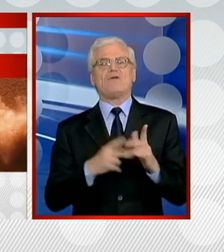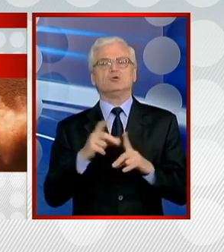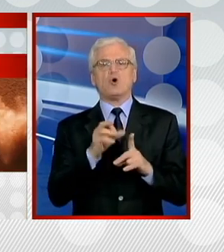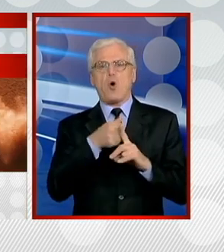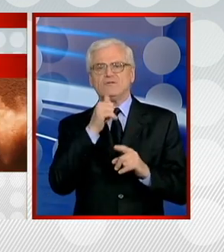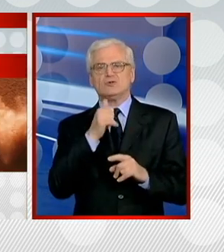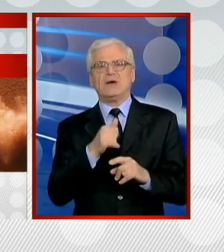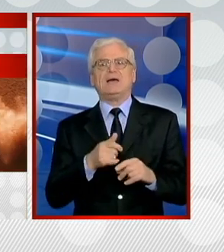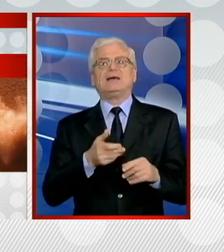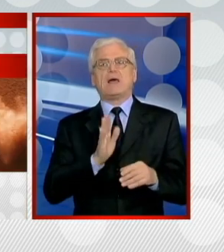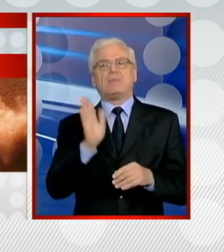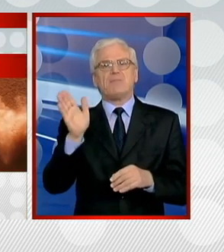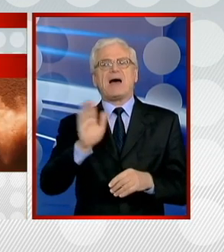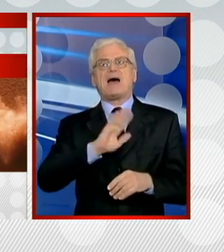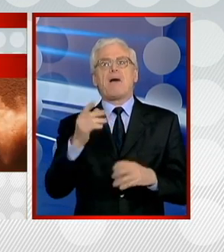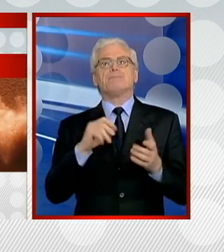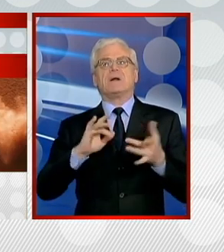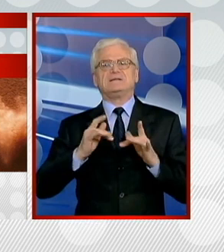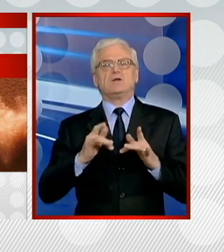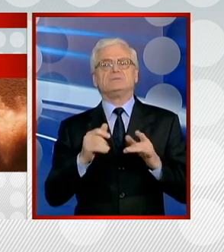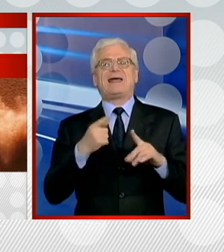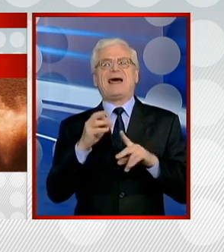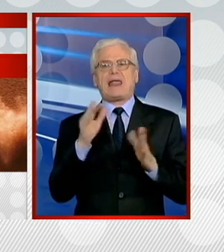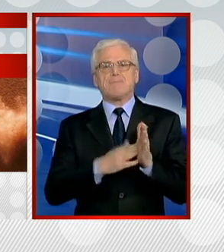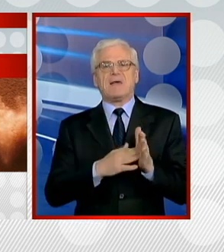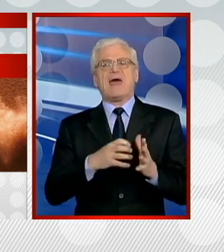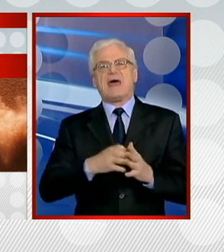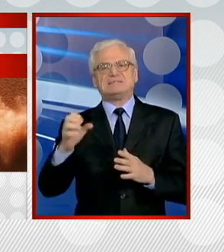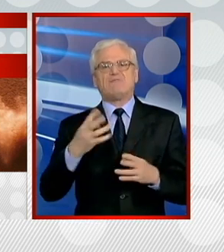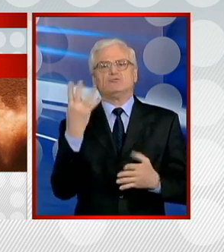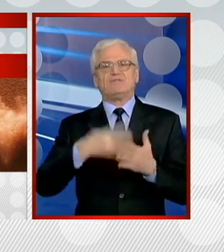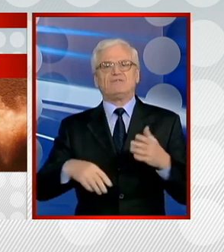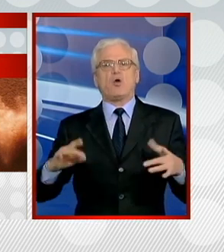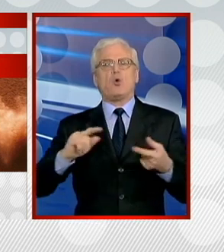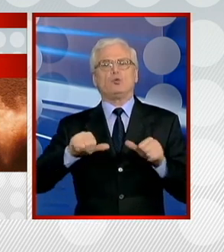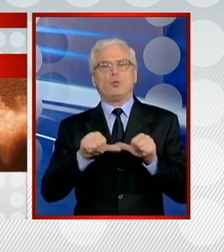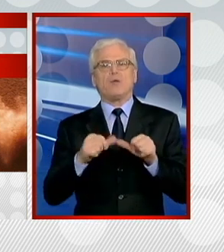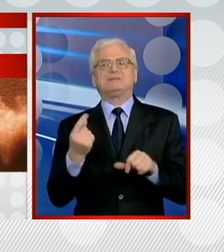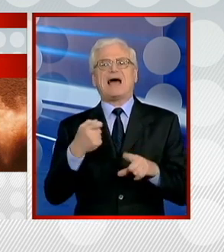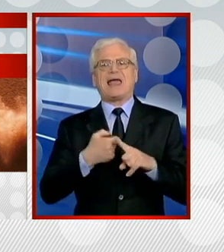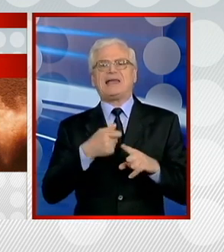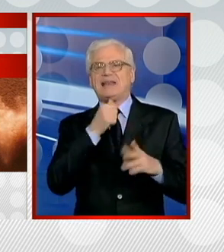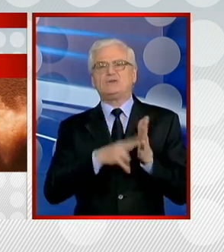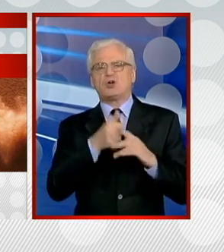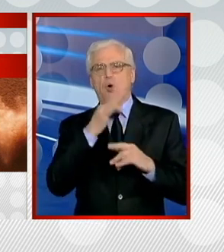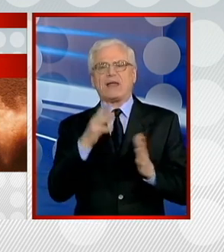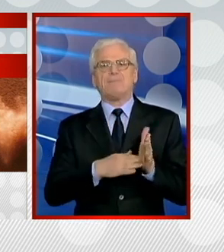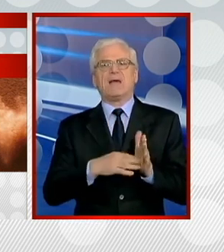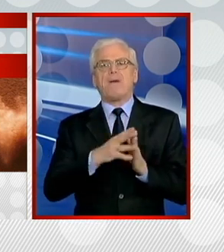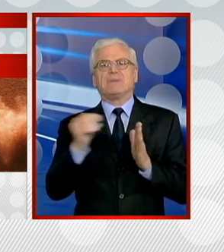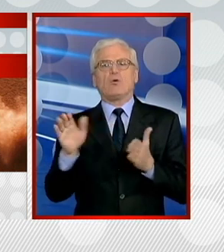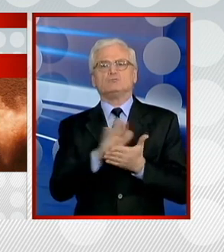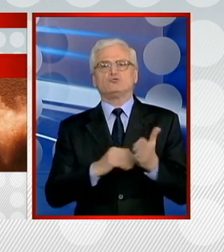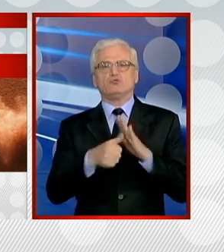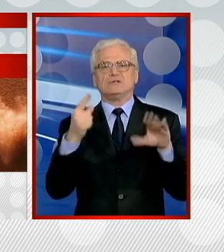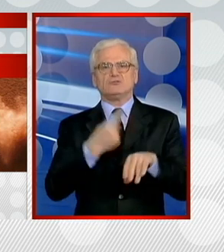Novak Đoković pohod na titulu na Mastersu u Rimu nastavlja četvrtfinalnim duelom sa Kei Nishikorijem. Prenos meča je od